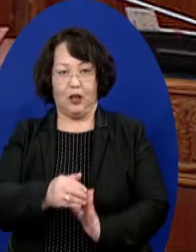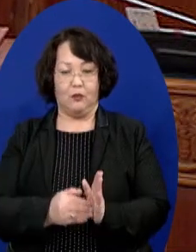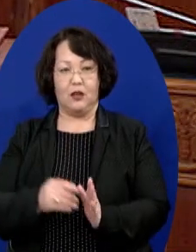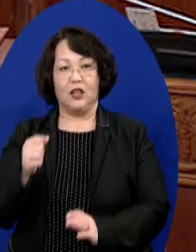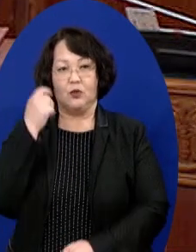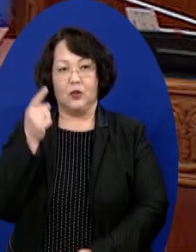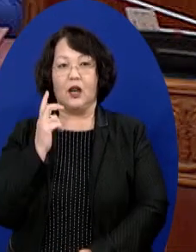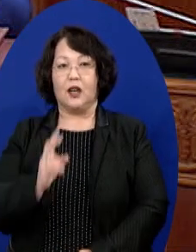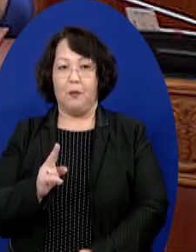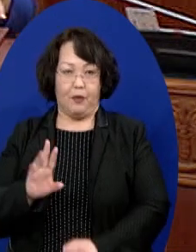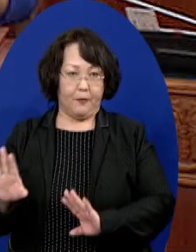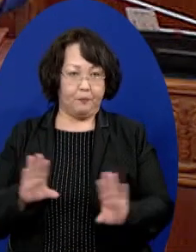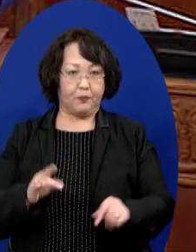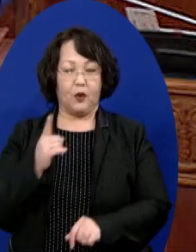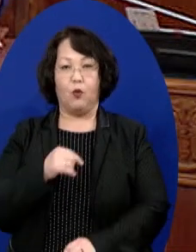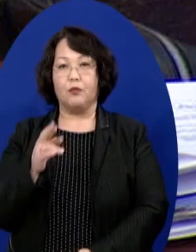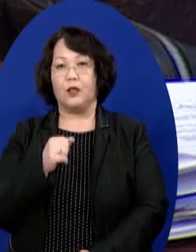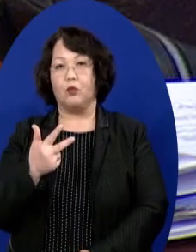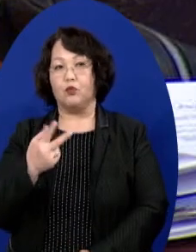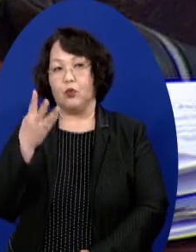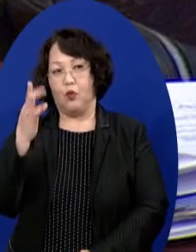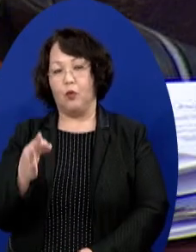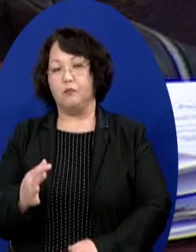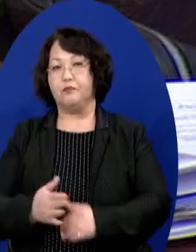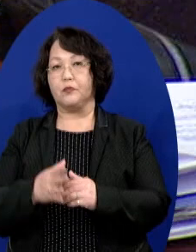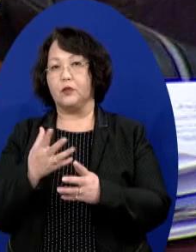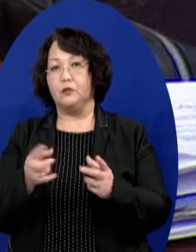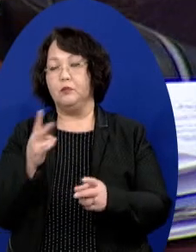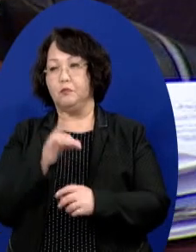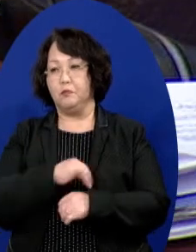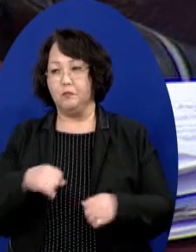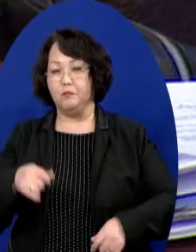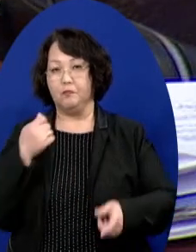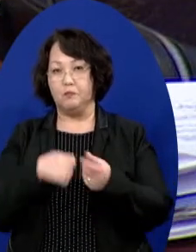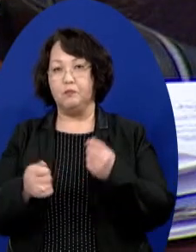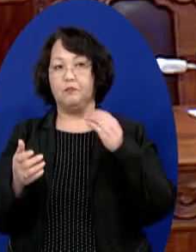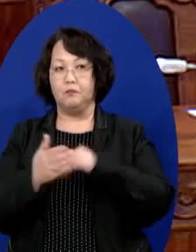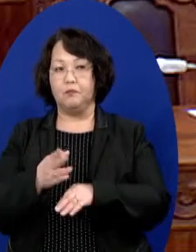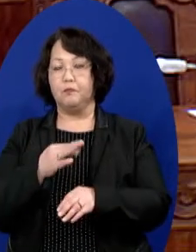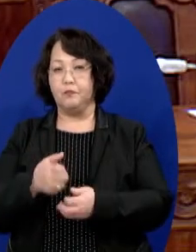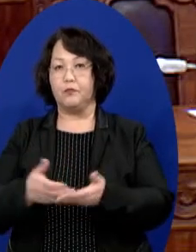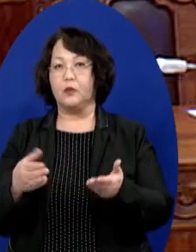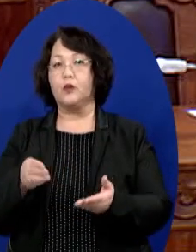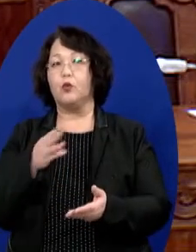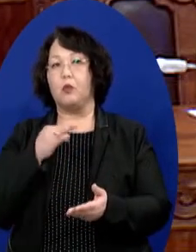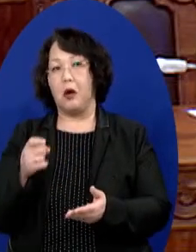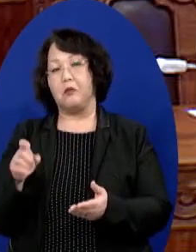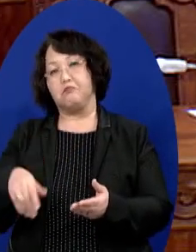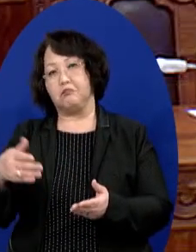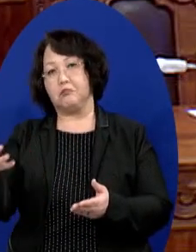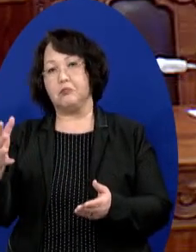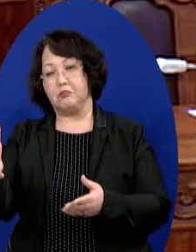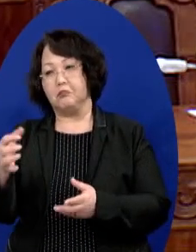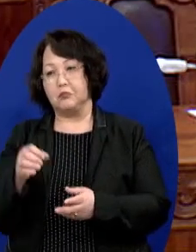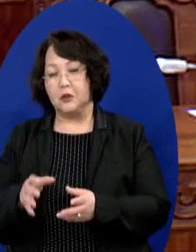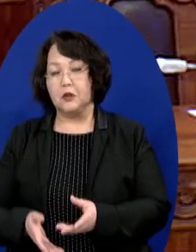хүчний компаниудын хувьцааны 34 хүртэлх хувийг нь олон нийтэд худалдахдаа зөвхөн дамжуулах түгээх хэсгүүдийг нь амруулна. Эрчим хүчний